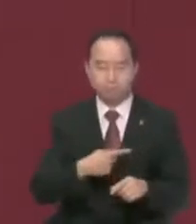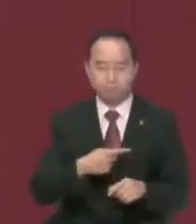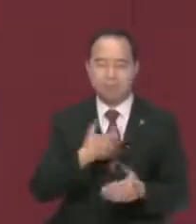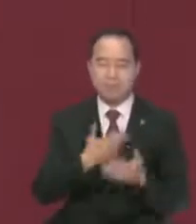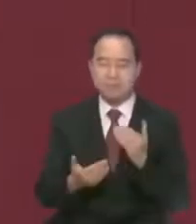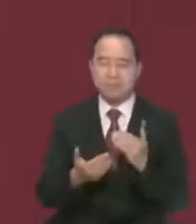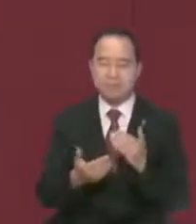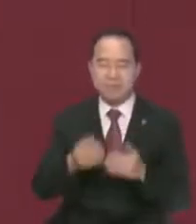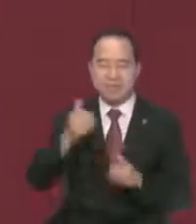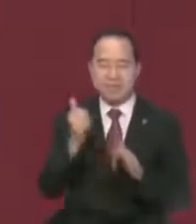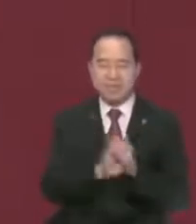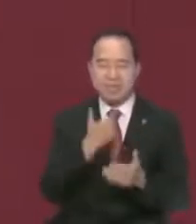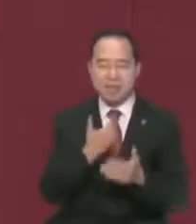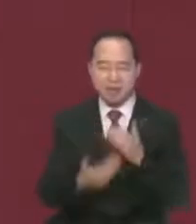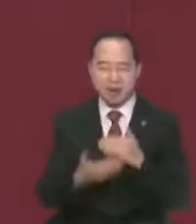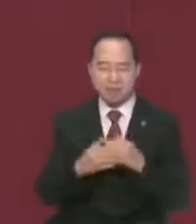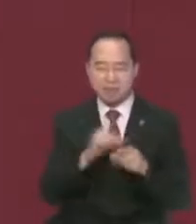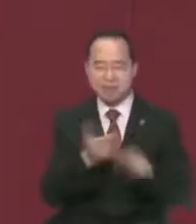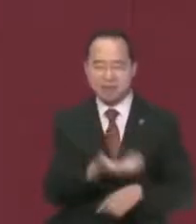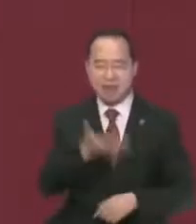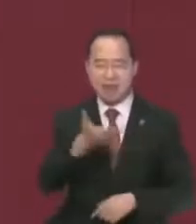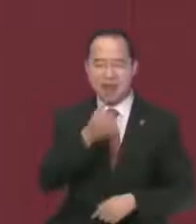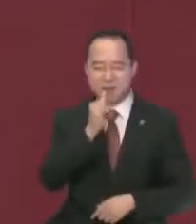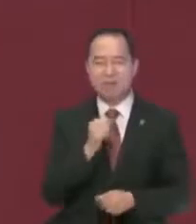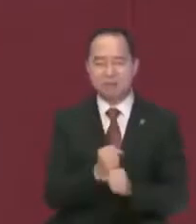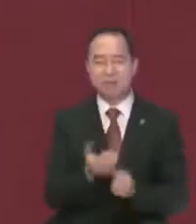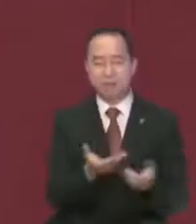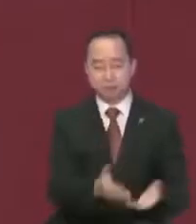작년에 역대 최고의 벤처 투자가 이루어졌습니다.